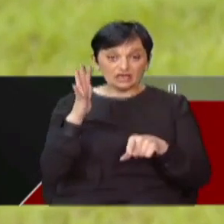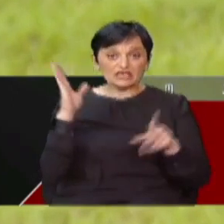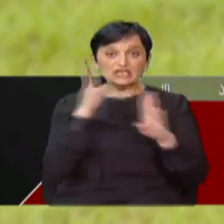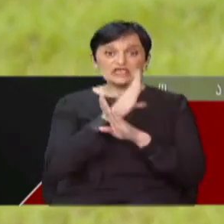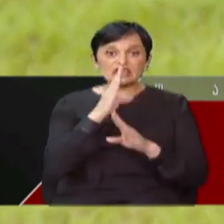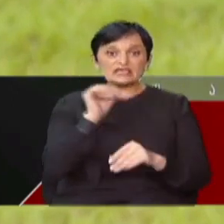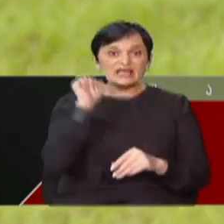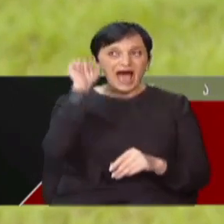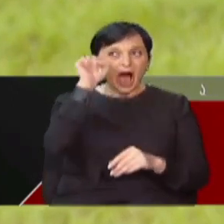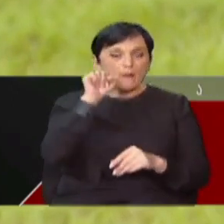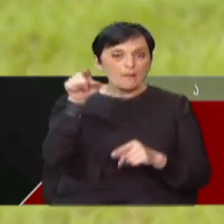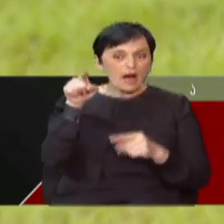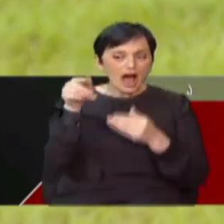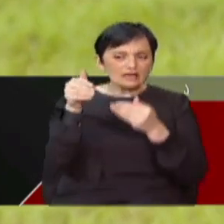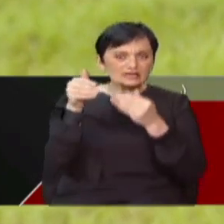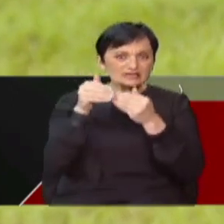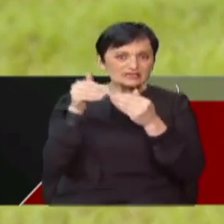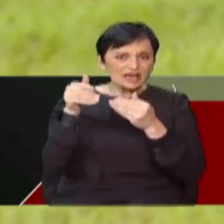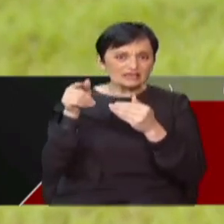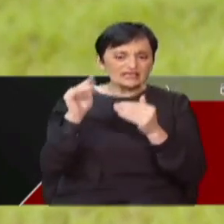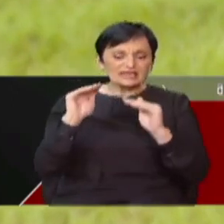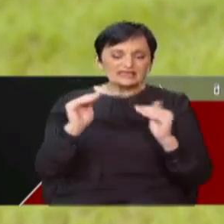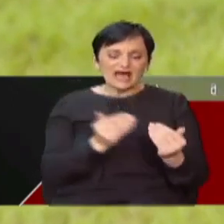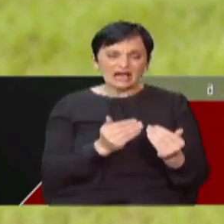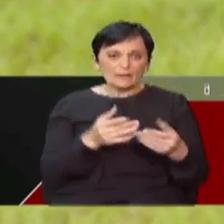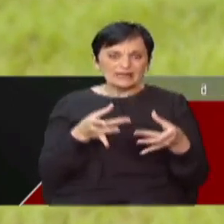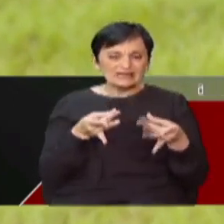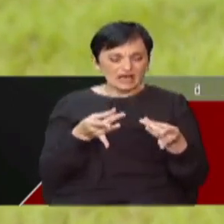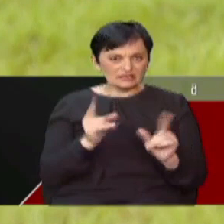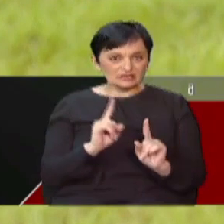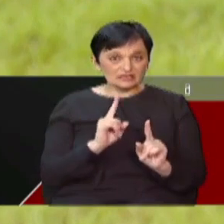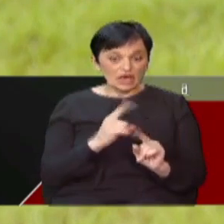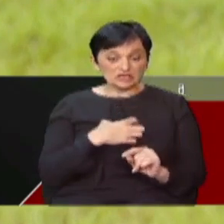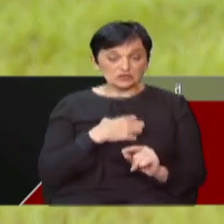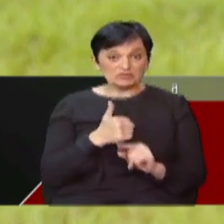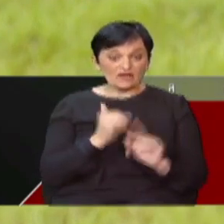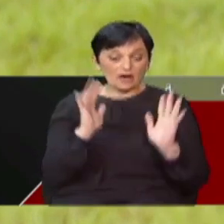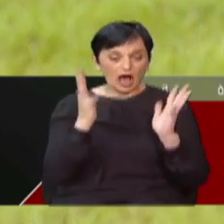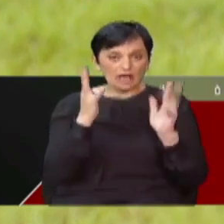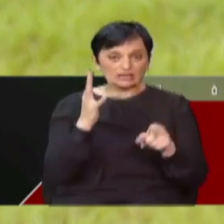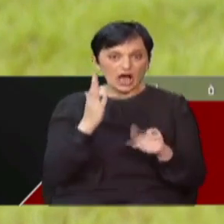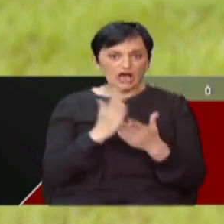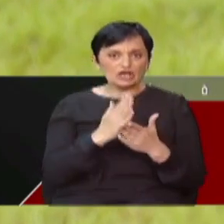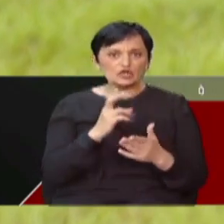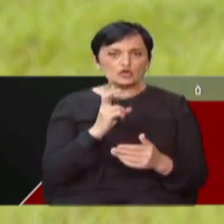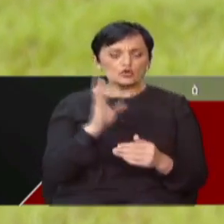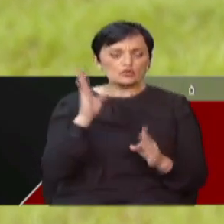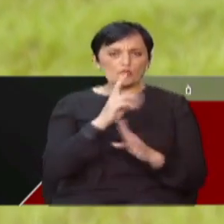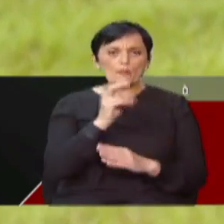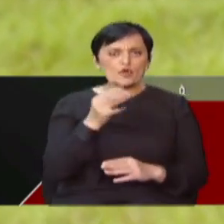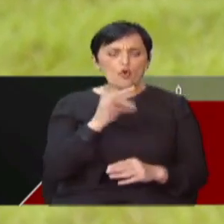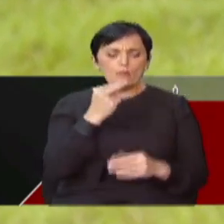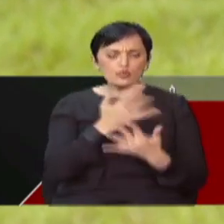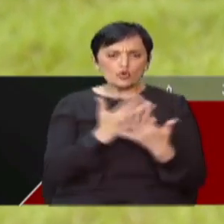არის აფხაზეთთან მიახლოვებული, ანუ ნაკლებად ნესტიანია. და რაც თავარი არის ანაკლიაში არის კიდე ბიოპროდუქტები, ანუ ეკოლოგიურად